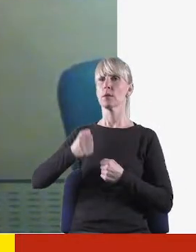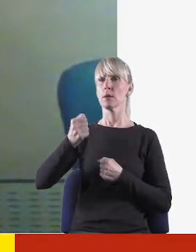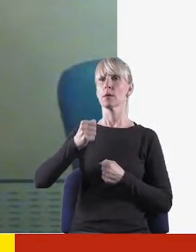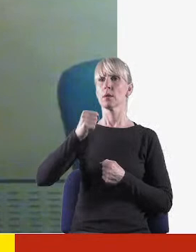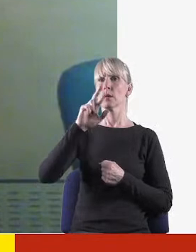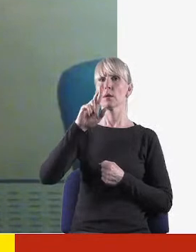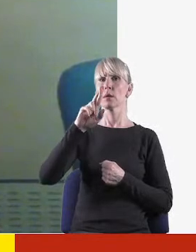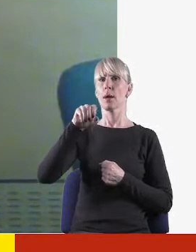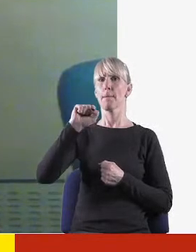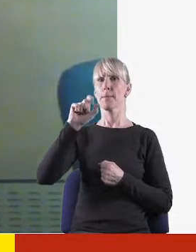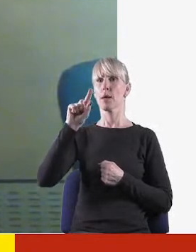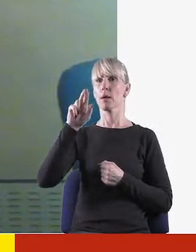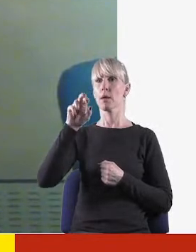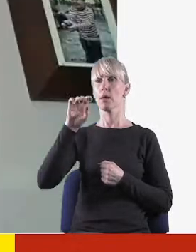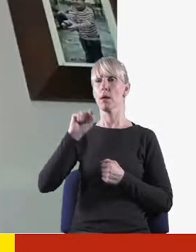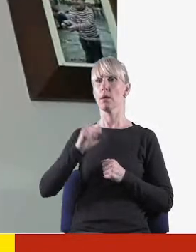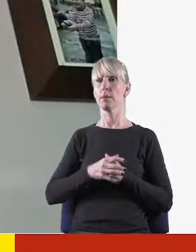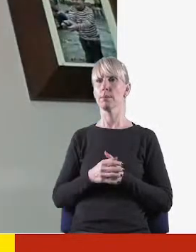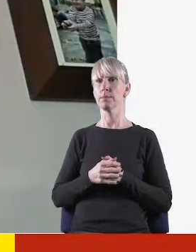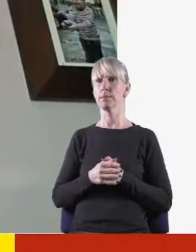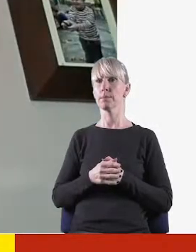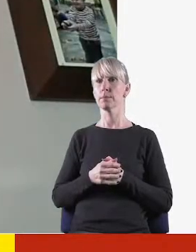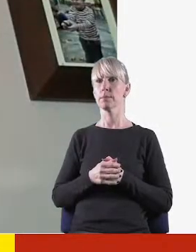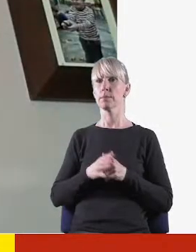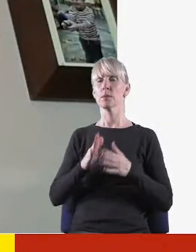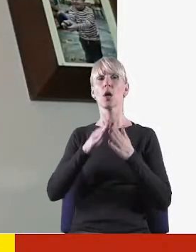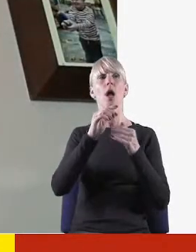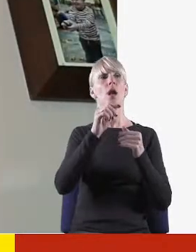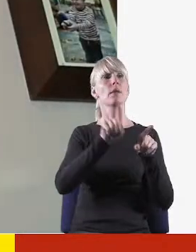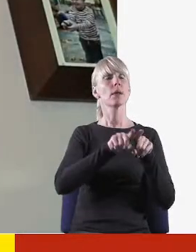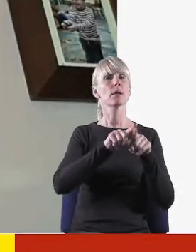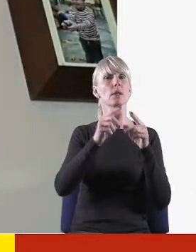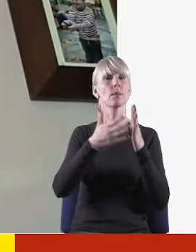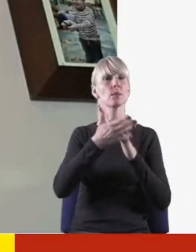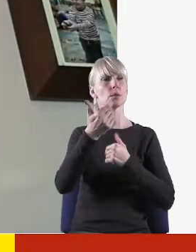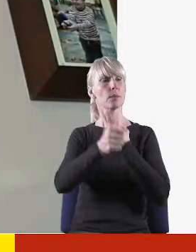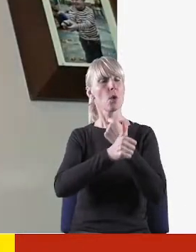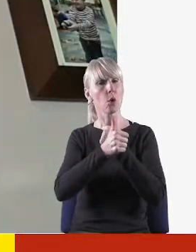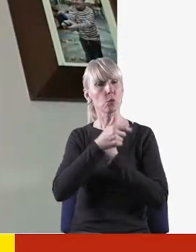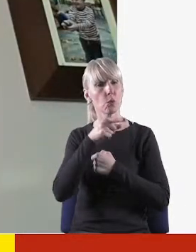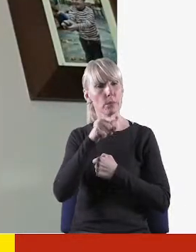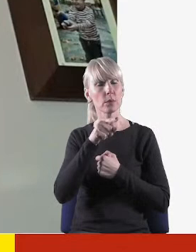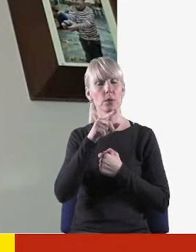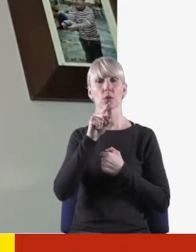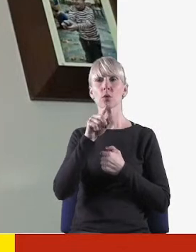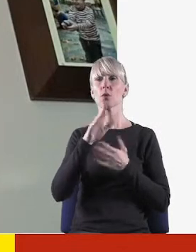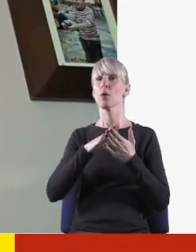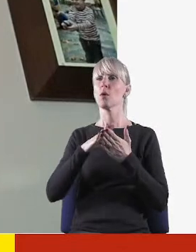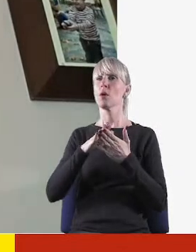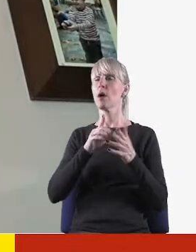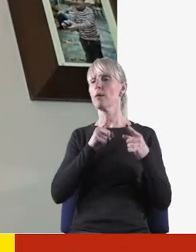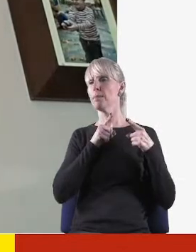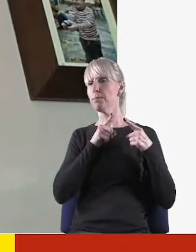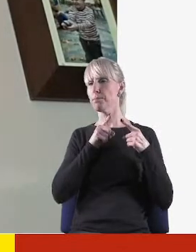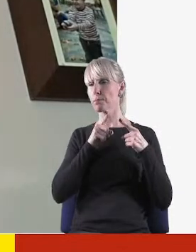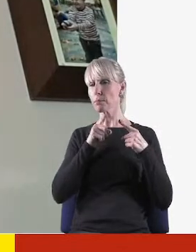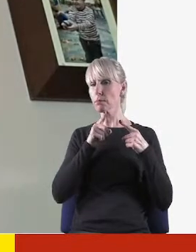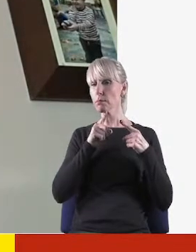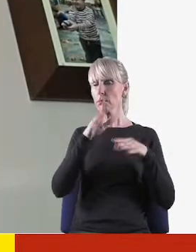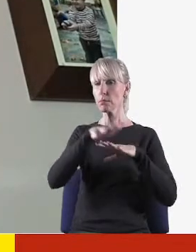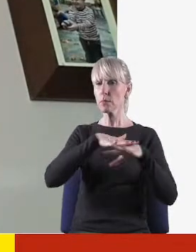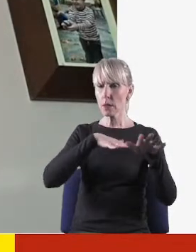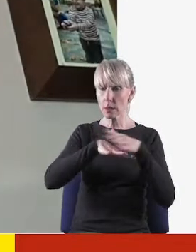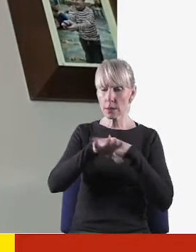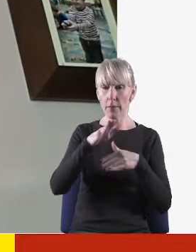Anna. Ale chodziło mi o to, panie dyrektorze, w których zawodach i jaki